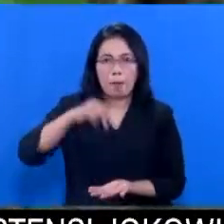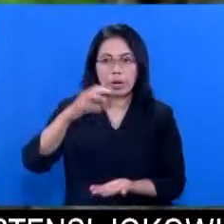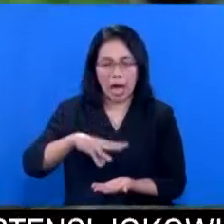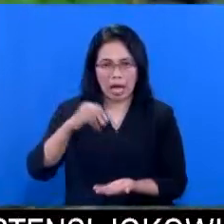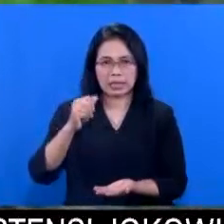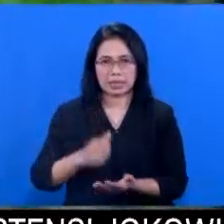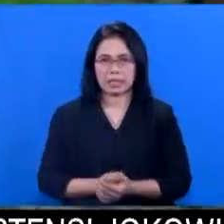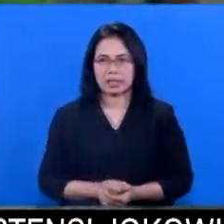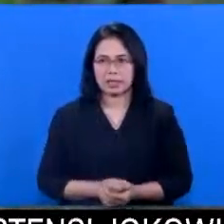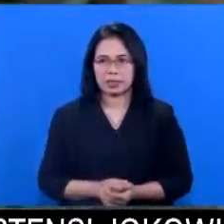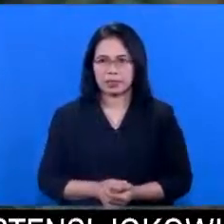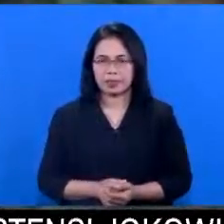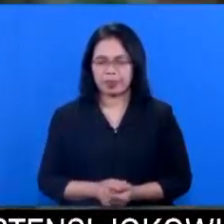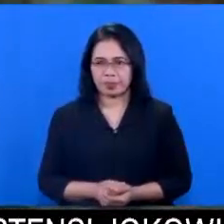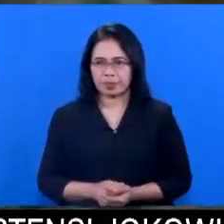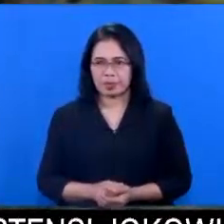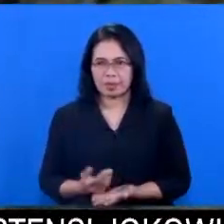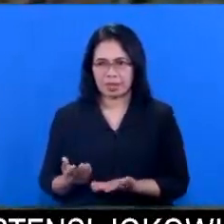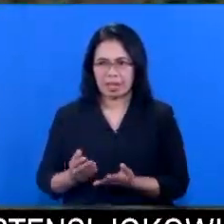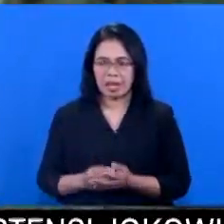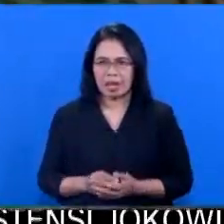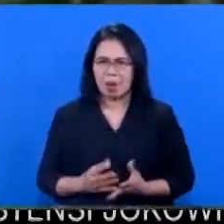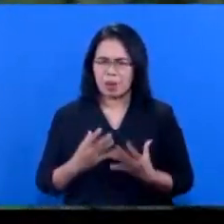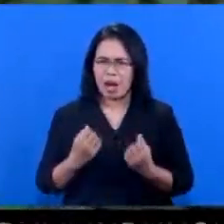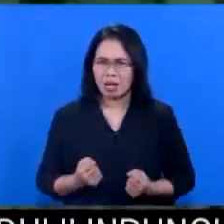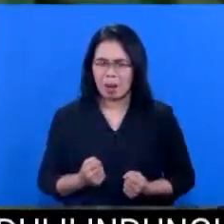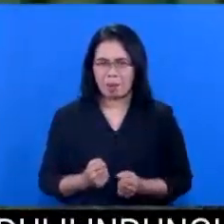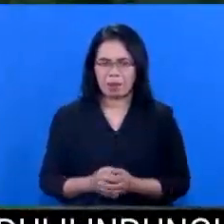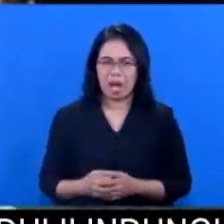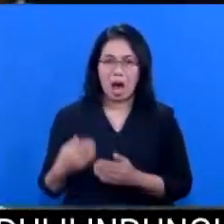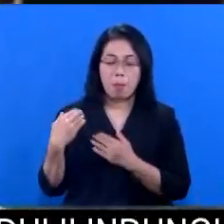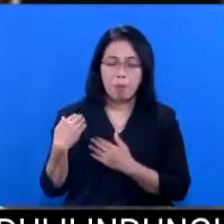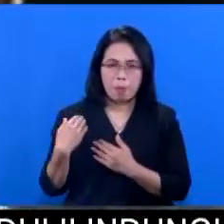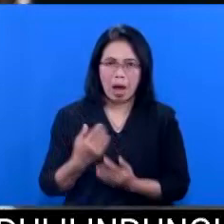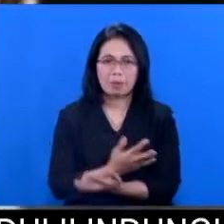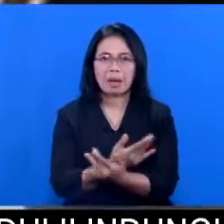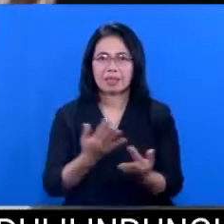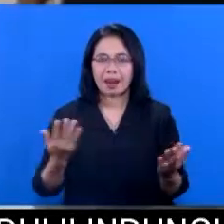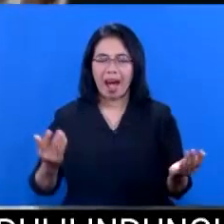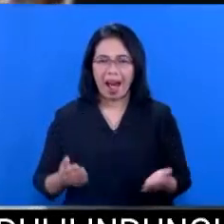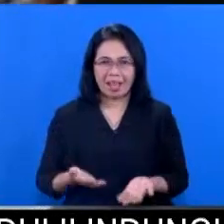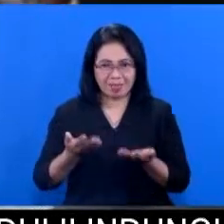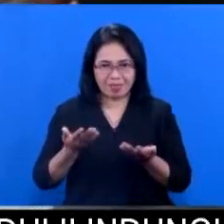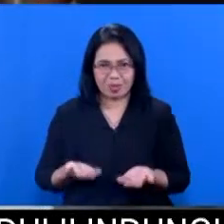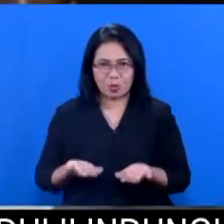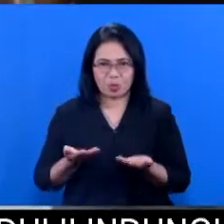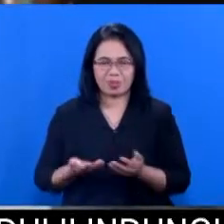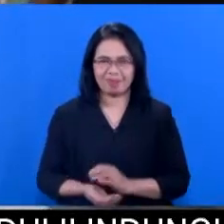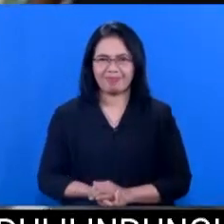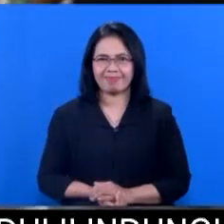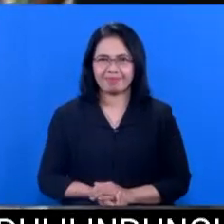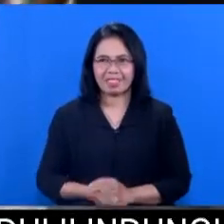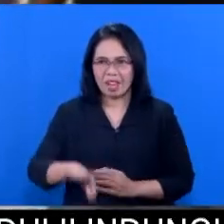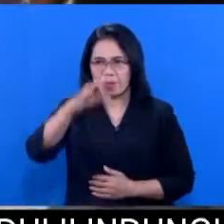lainnya. Bantuan ini diharapkan mampu mengurangi beban masyarakat akibat dampak PPKM darurat selama 2 pekan. Polisi